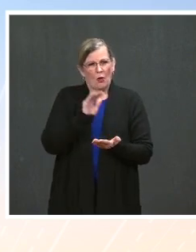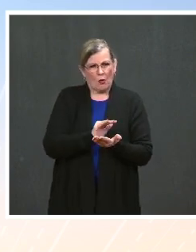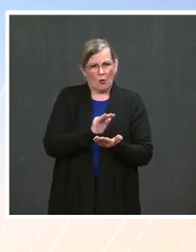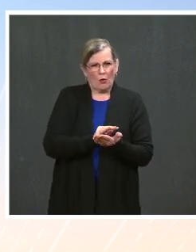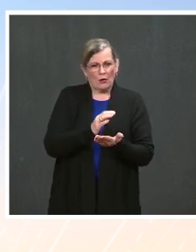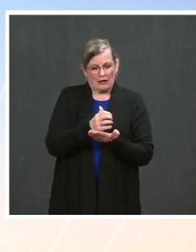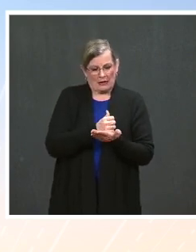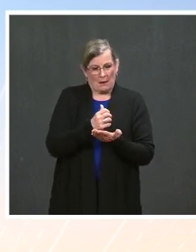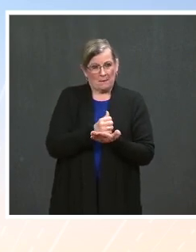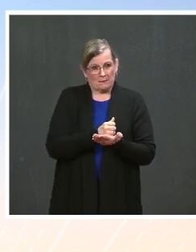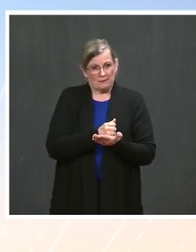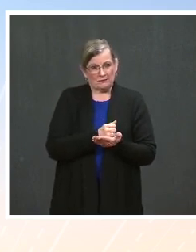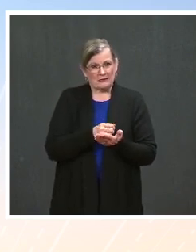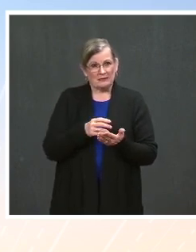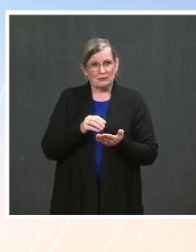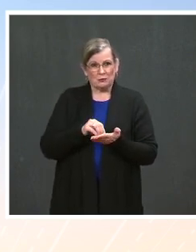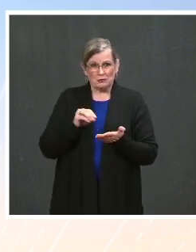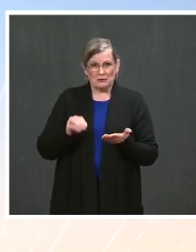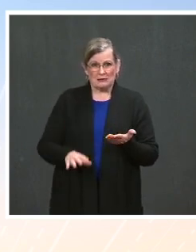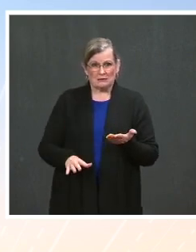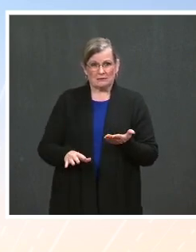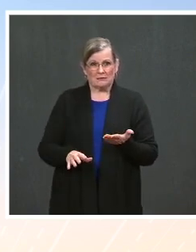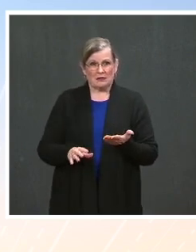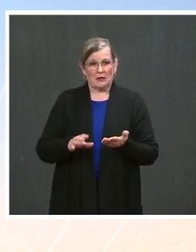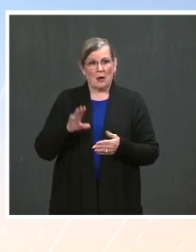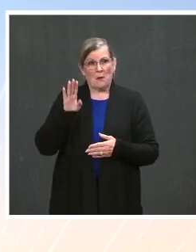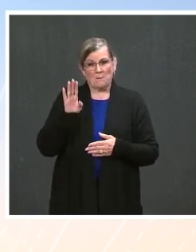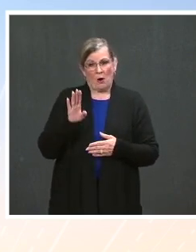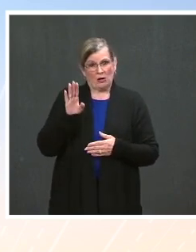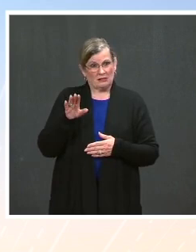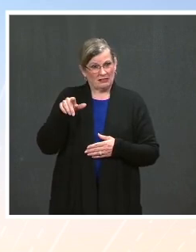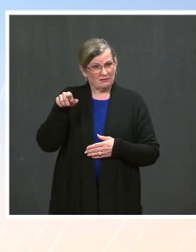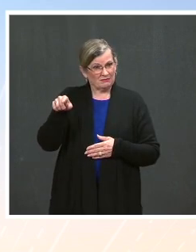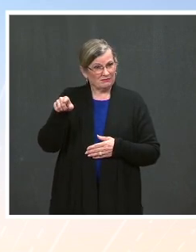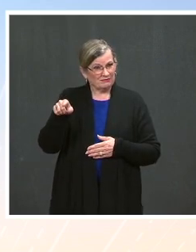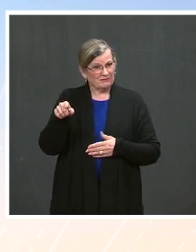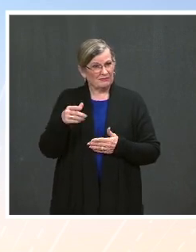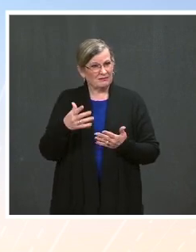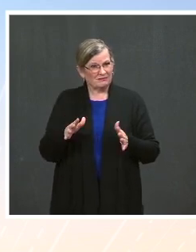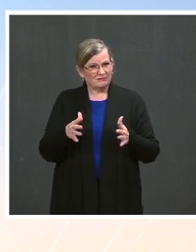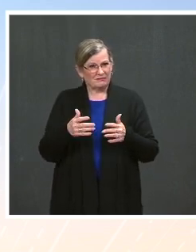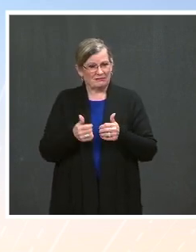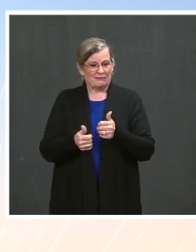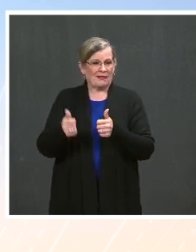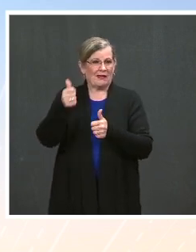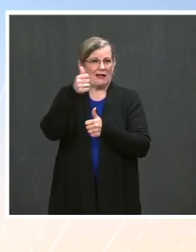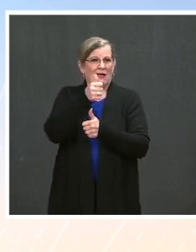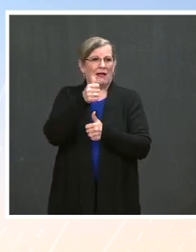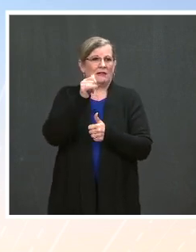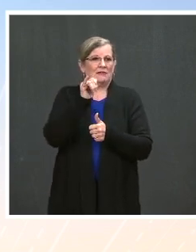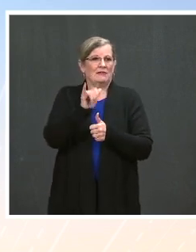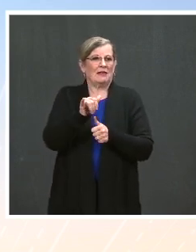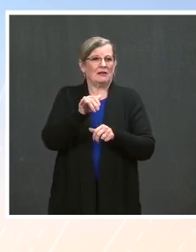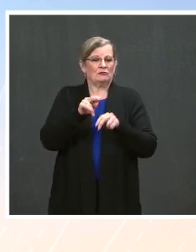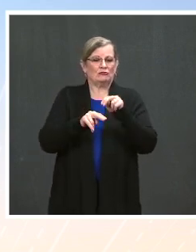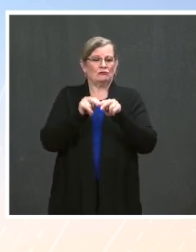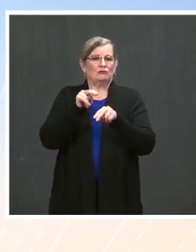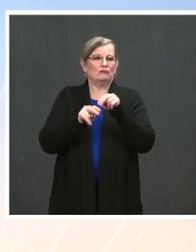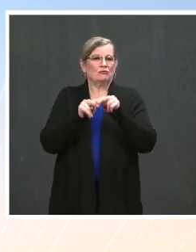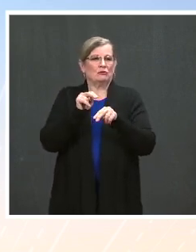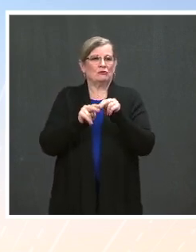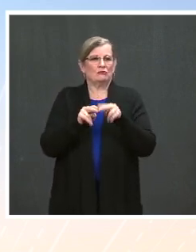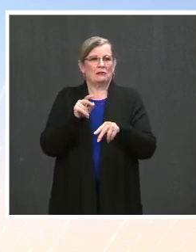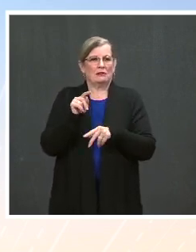göndereceklerini ilişkin önemli açıklamalarını memnuniyetle karşıladık Ayrıca İngiltere Ukrayna uçak savar